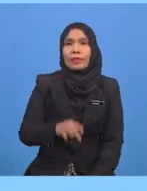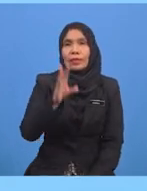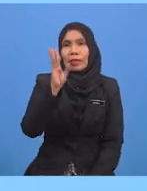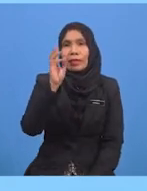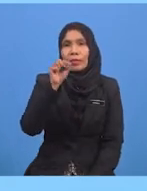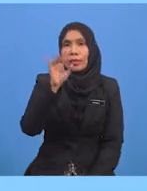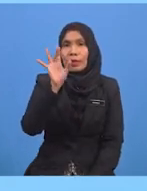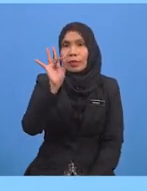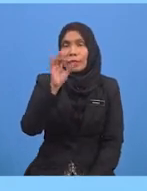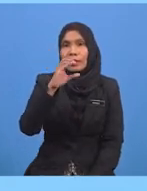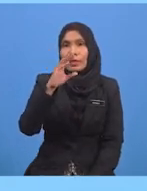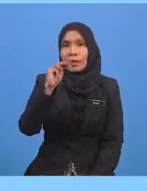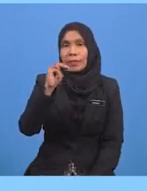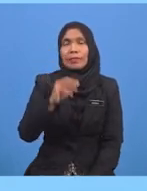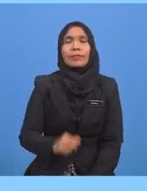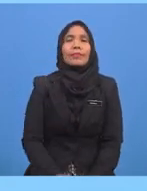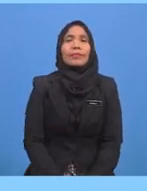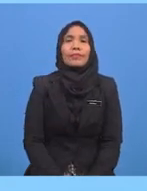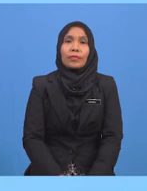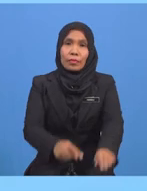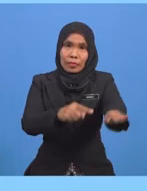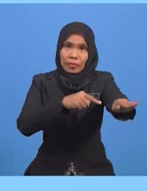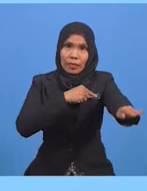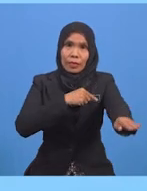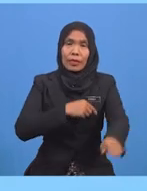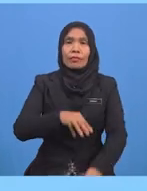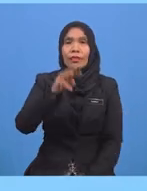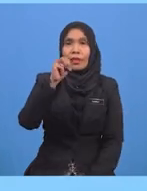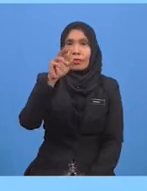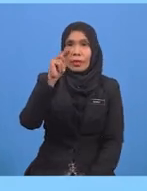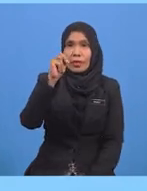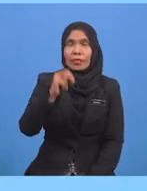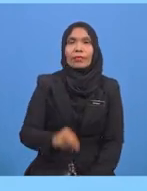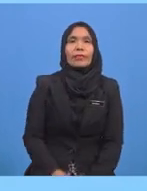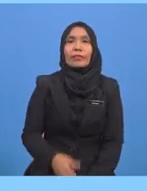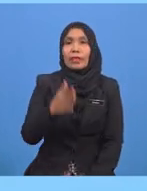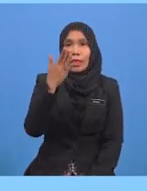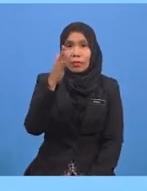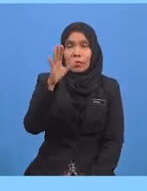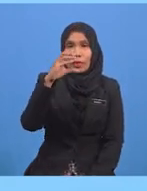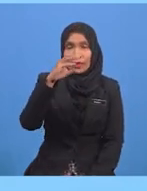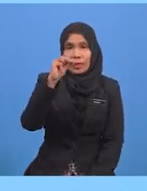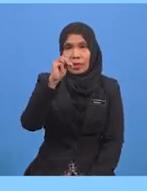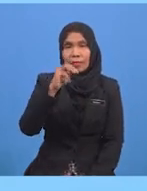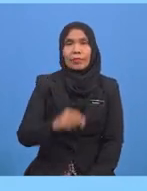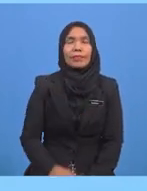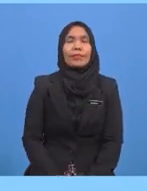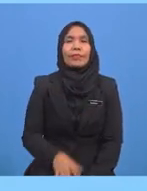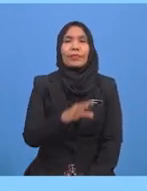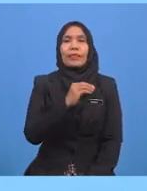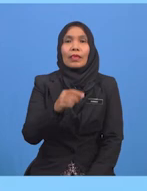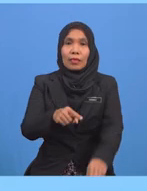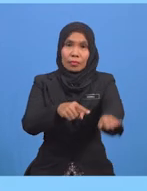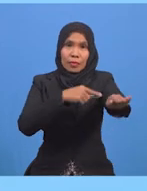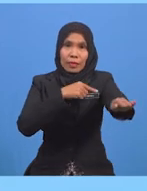6.8 cm, panjang MN 15 cm dan panjang